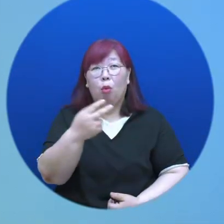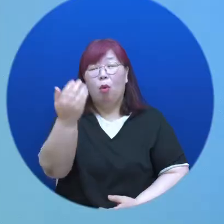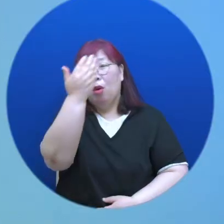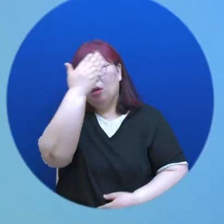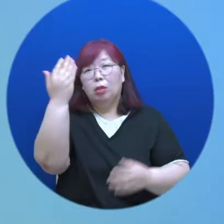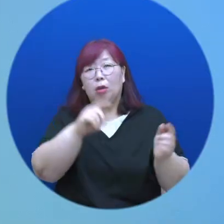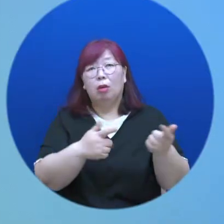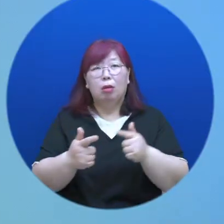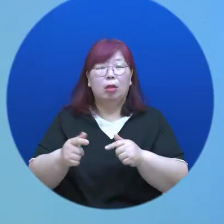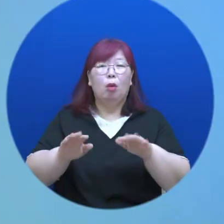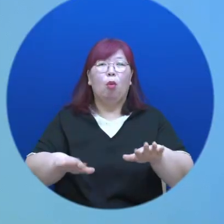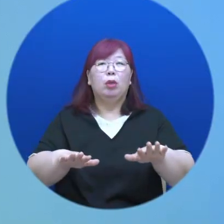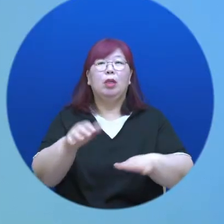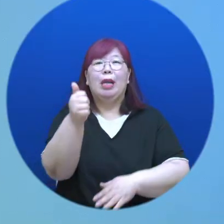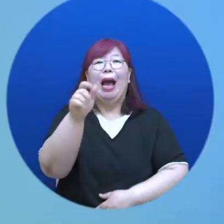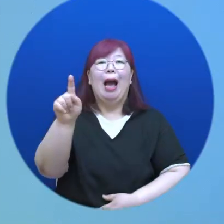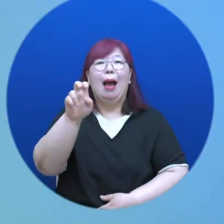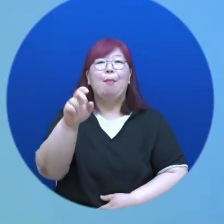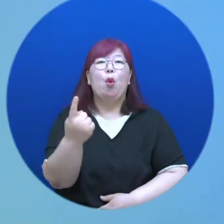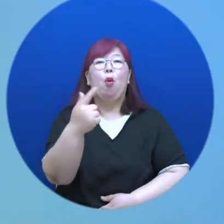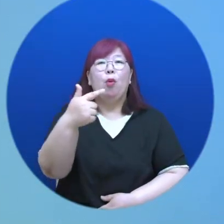우리 하모니 예배를 이제 드리게 되는데,